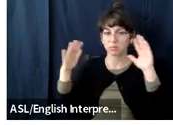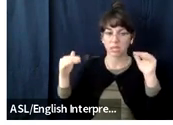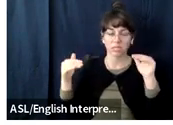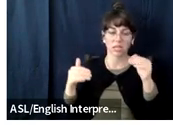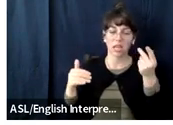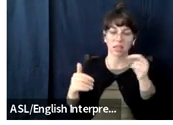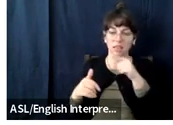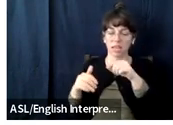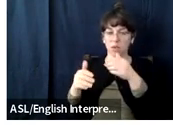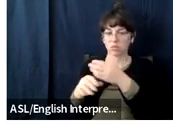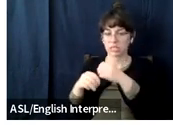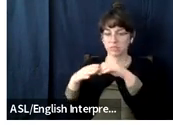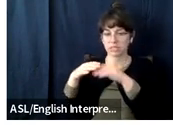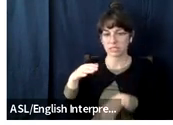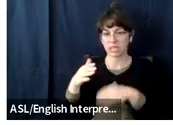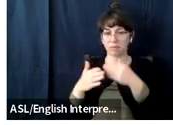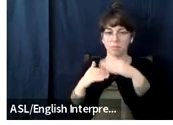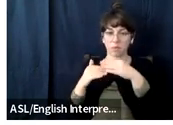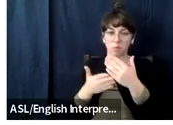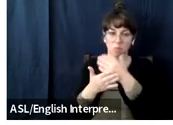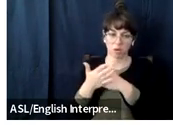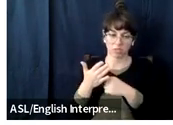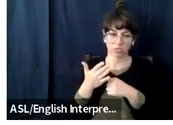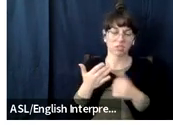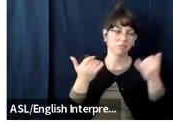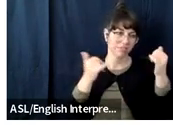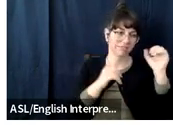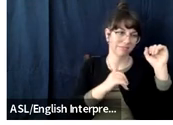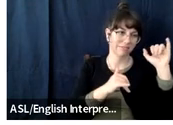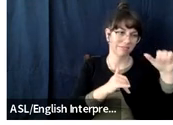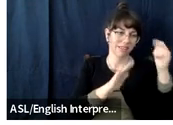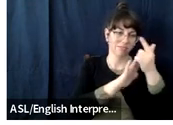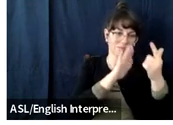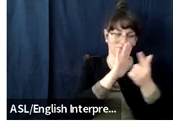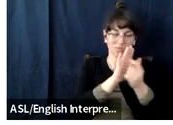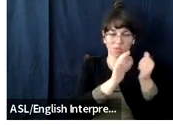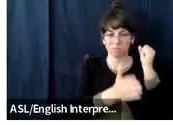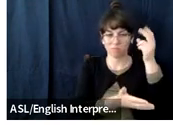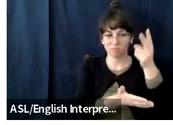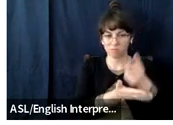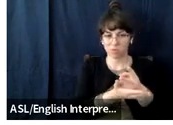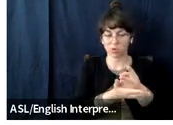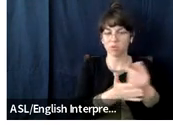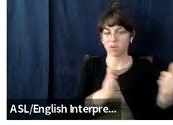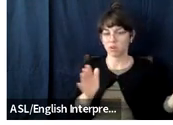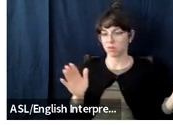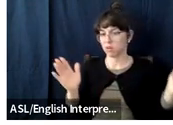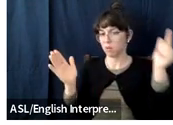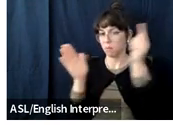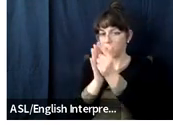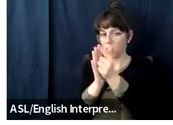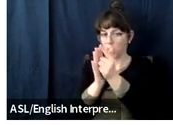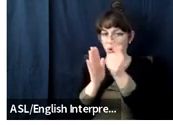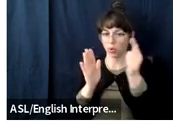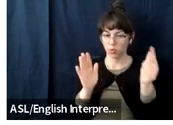subminimum wage less than minimum wage. This landmark legislation that was signed